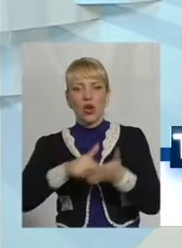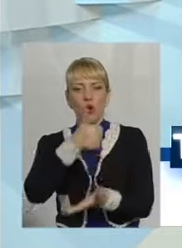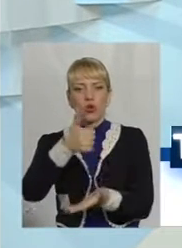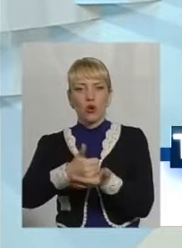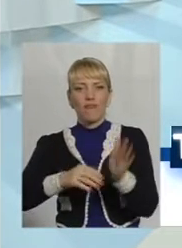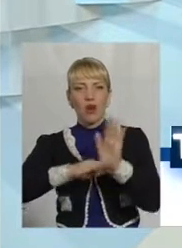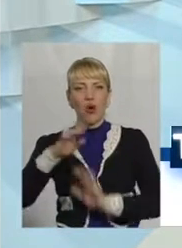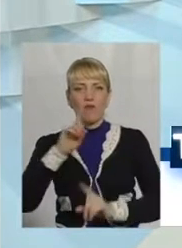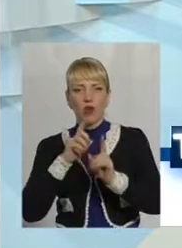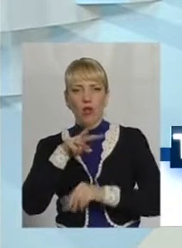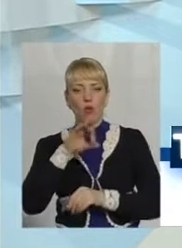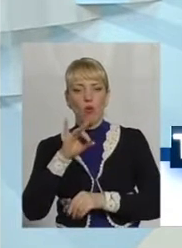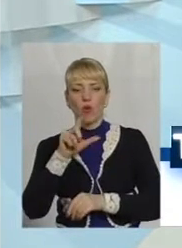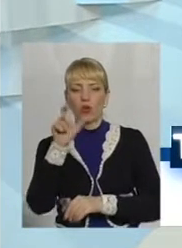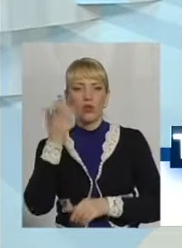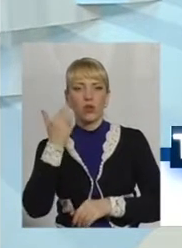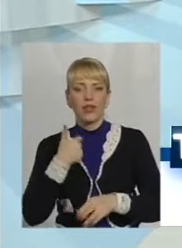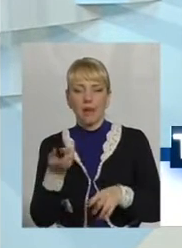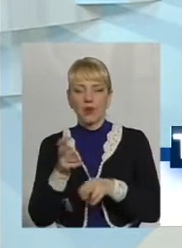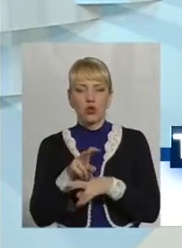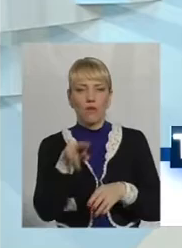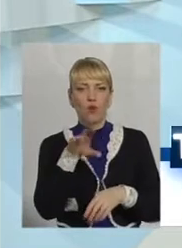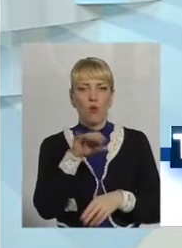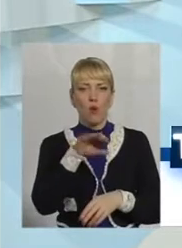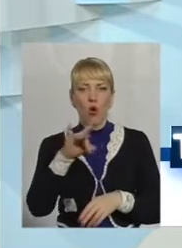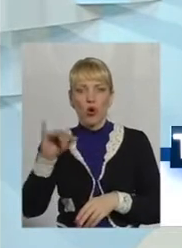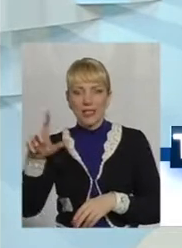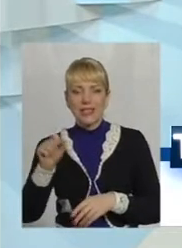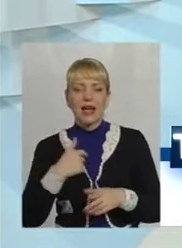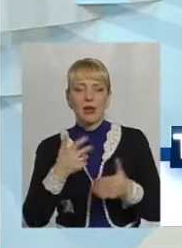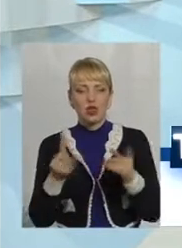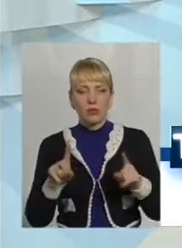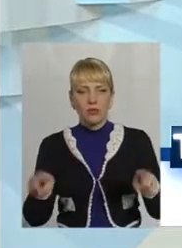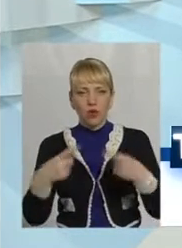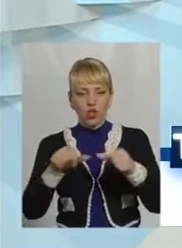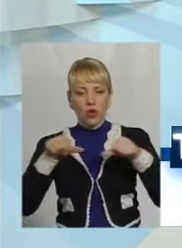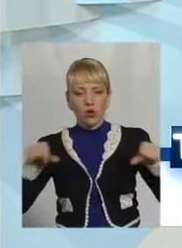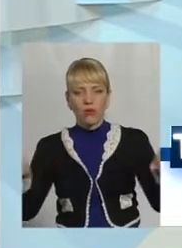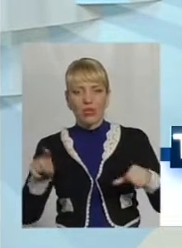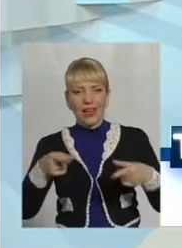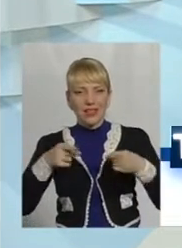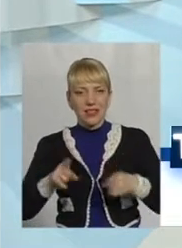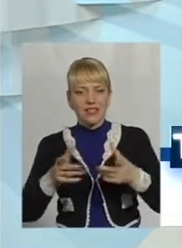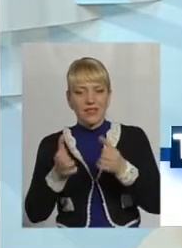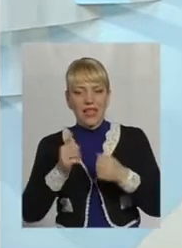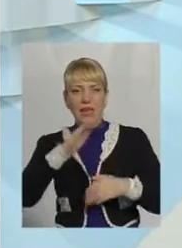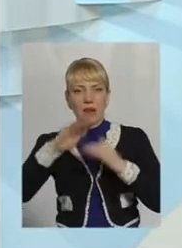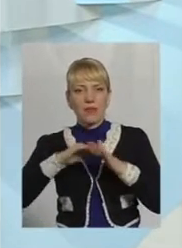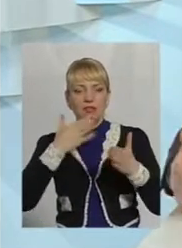Мороз. І коли прийшов до Мороза із пропозицією створити комісію, яка б дійсно взяла під свою опіку весь